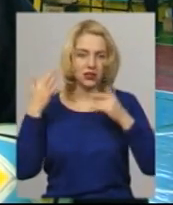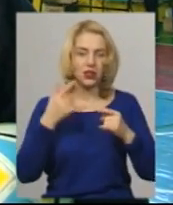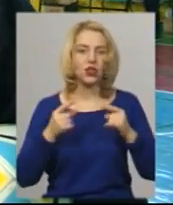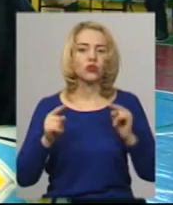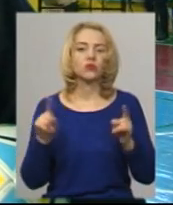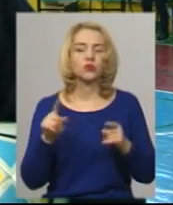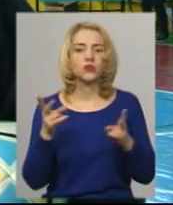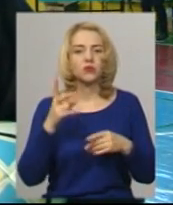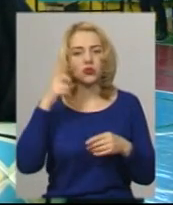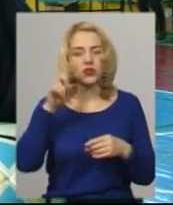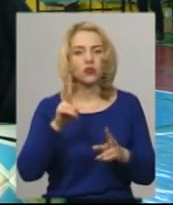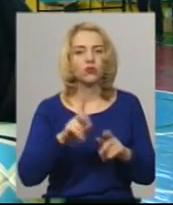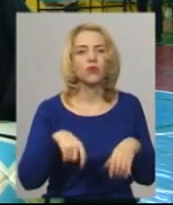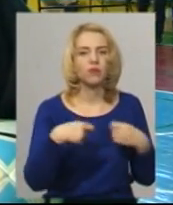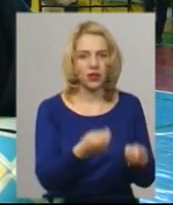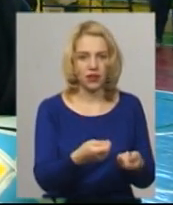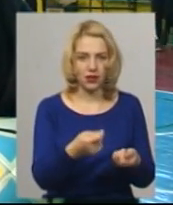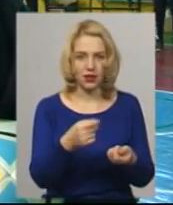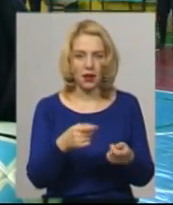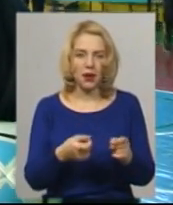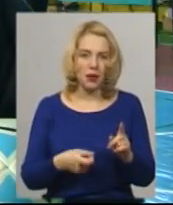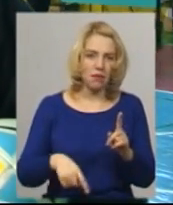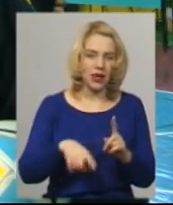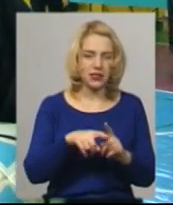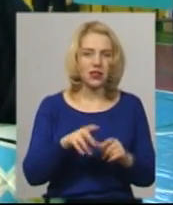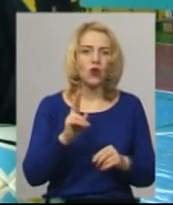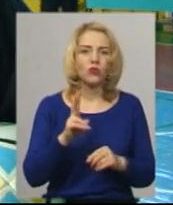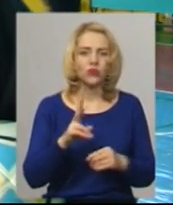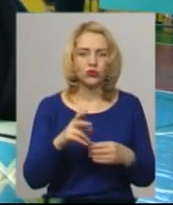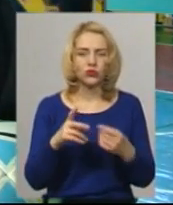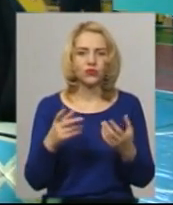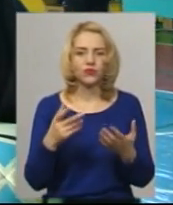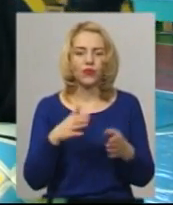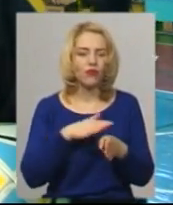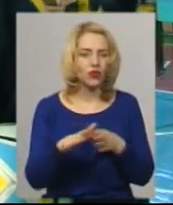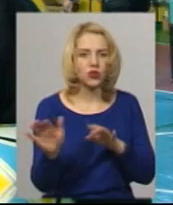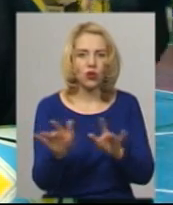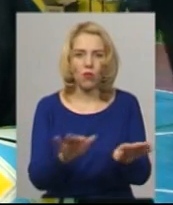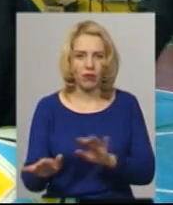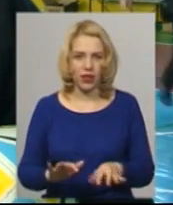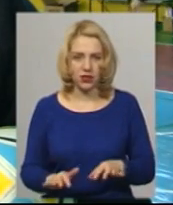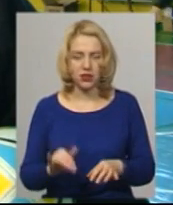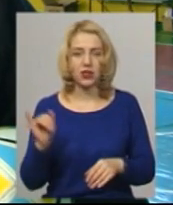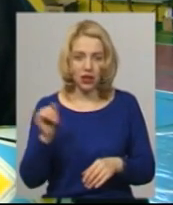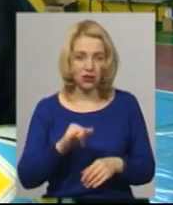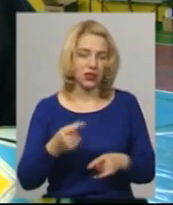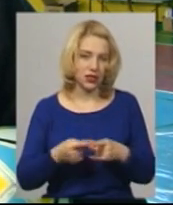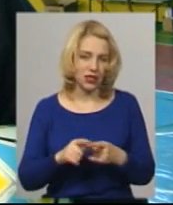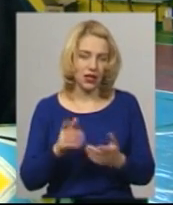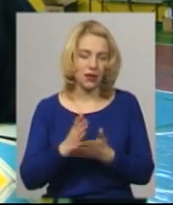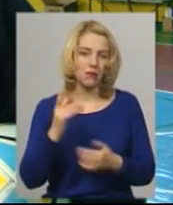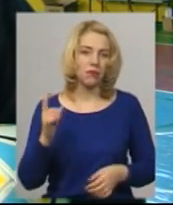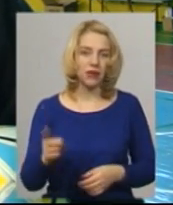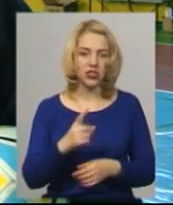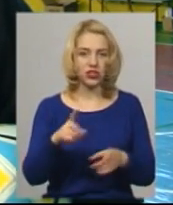що потрібно знати, кому передати пас, потрібно певні якісь виконати комбінації. І, власне, це є перша